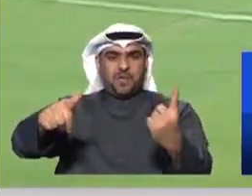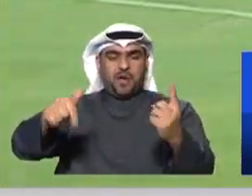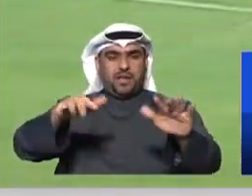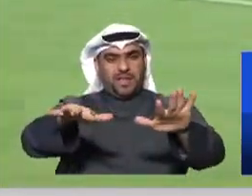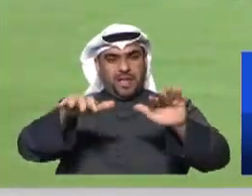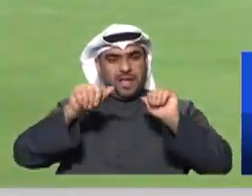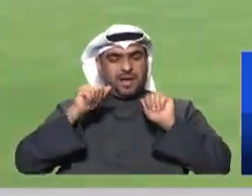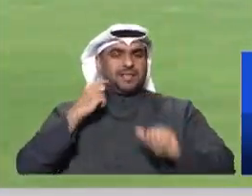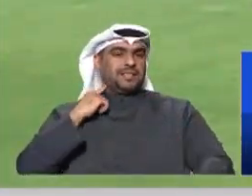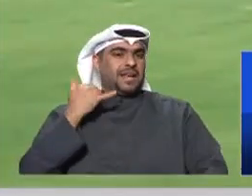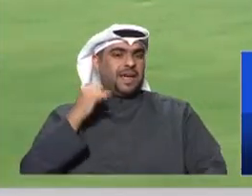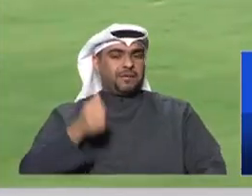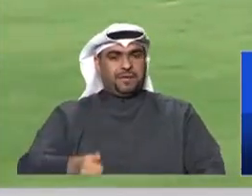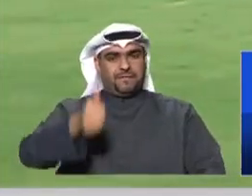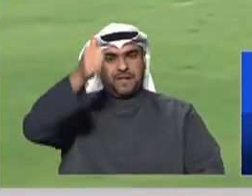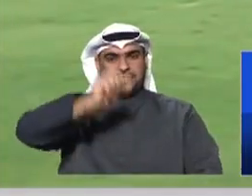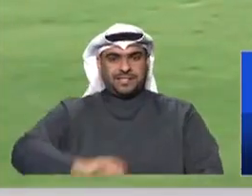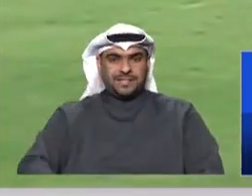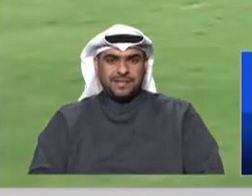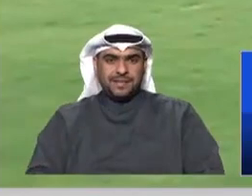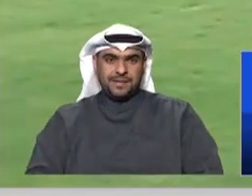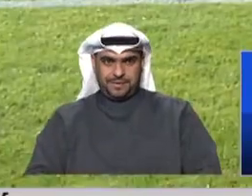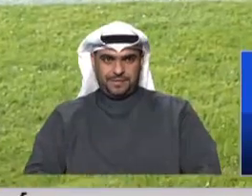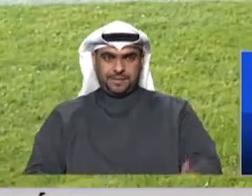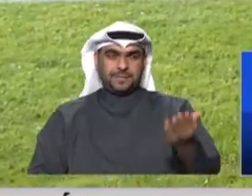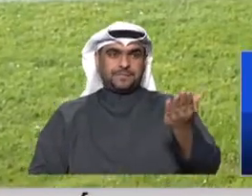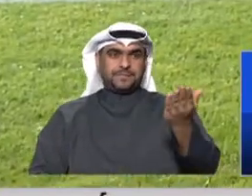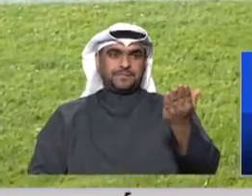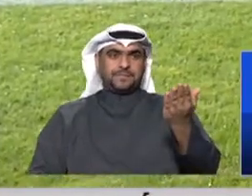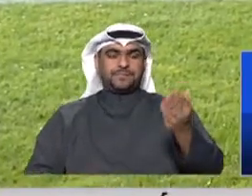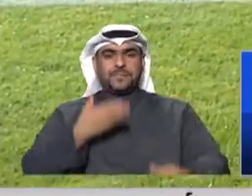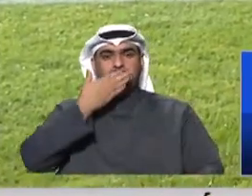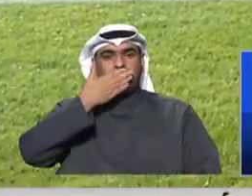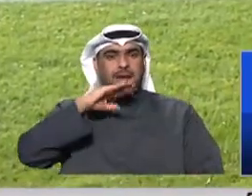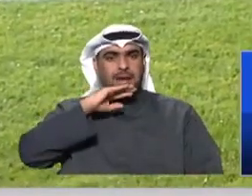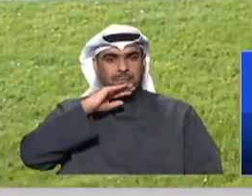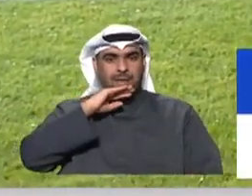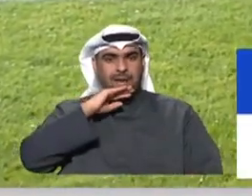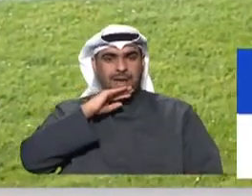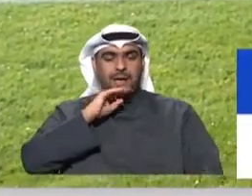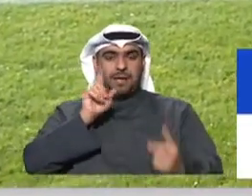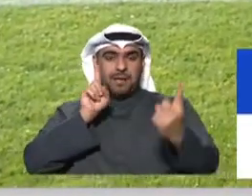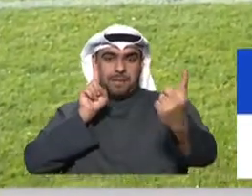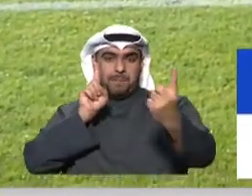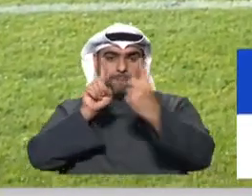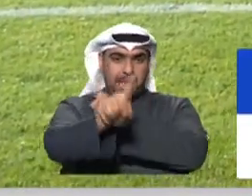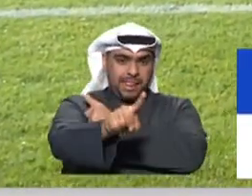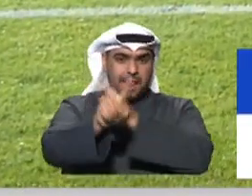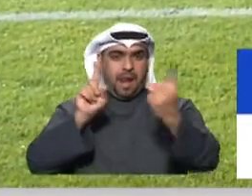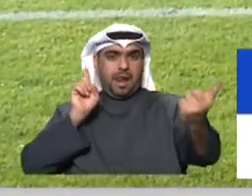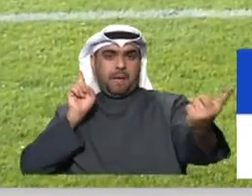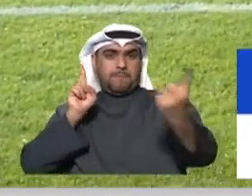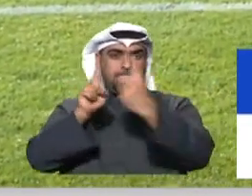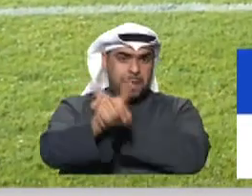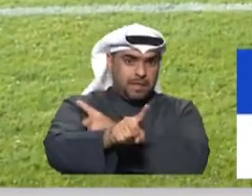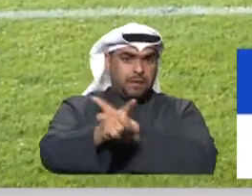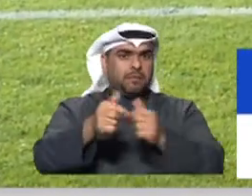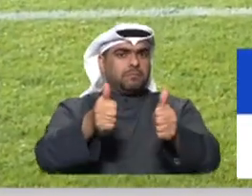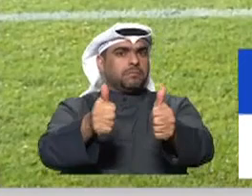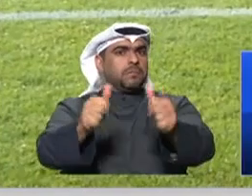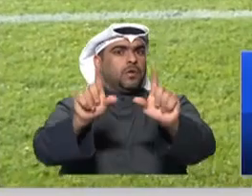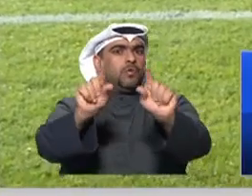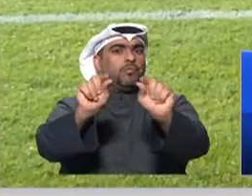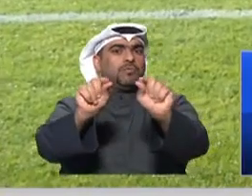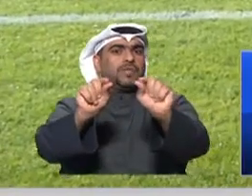ومحققا الفوز بجدارة. شاهدت لله الحمد تغييرات كبيرة في مشاهدة مدافعينا ولله الحمد في